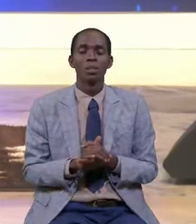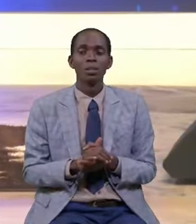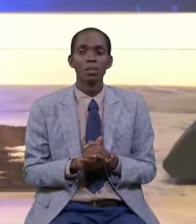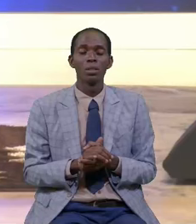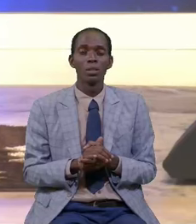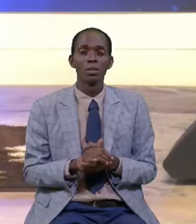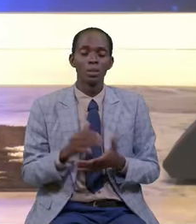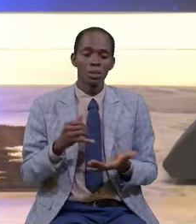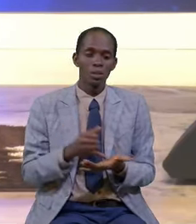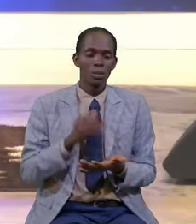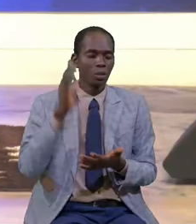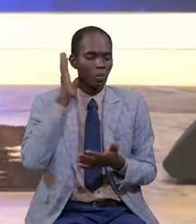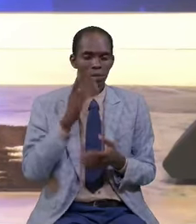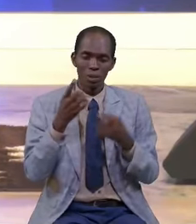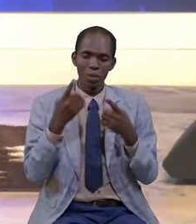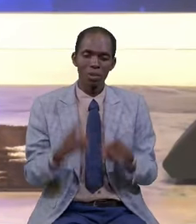Cela va arriver dans votre vie.